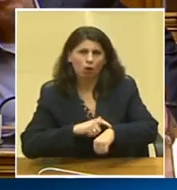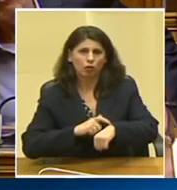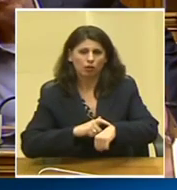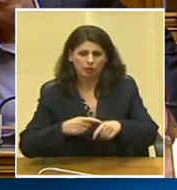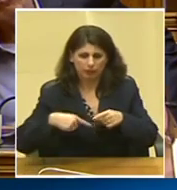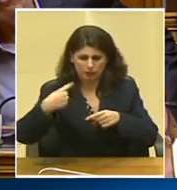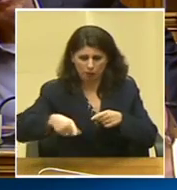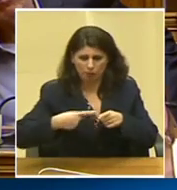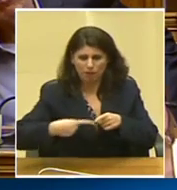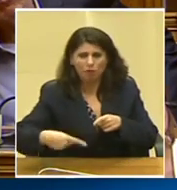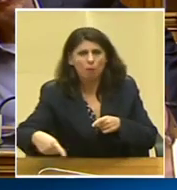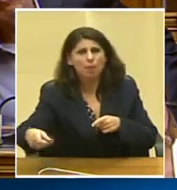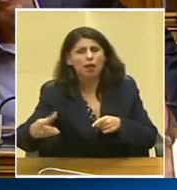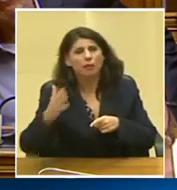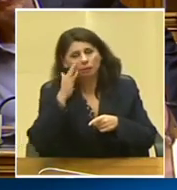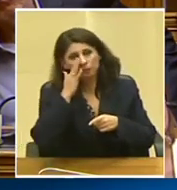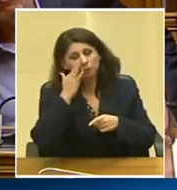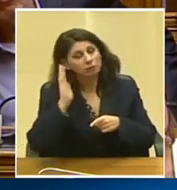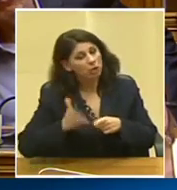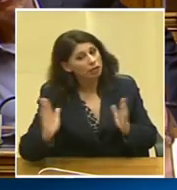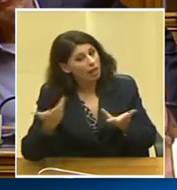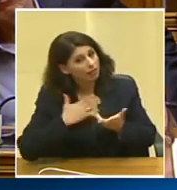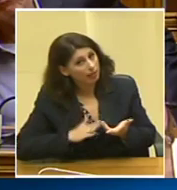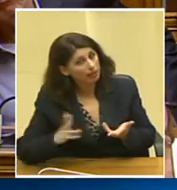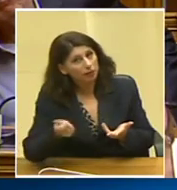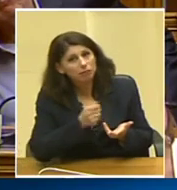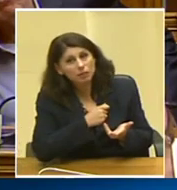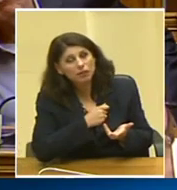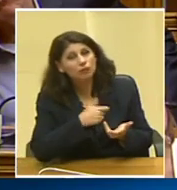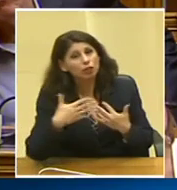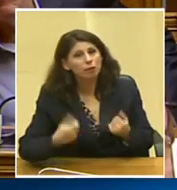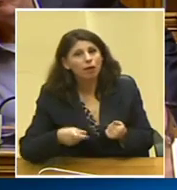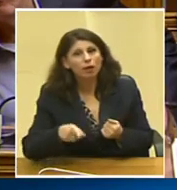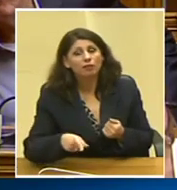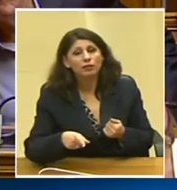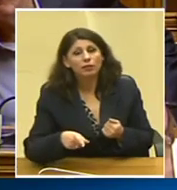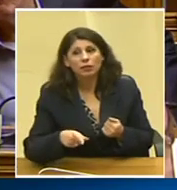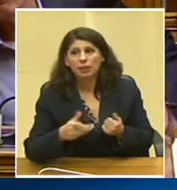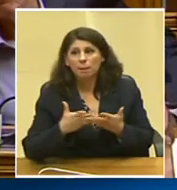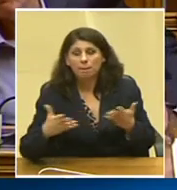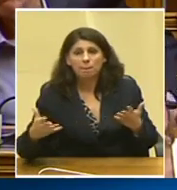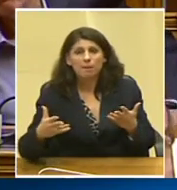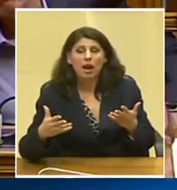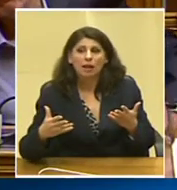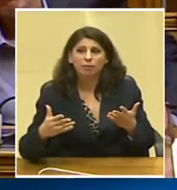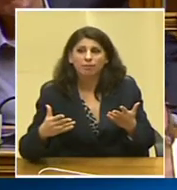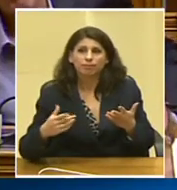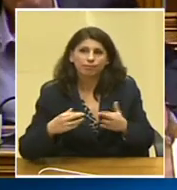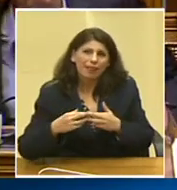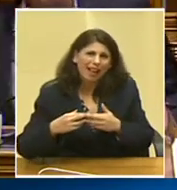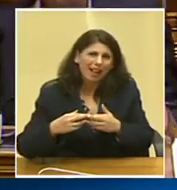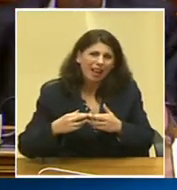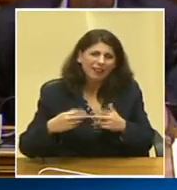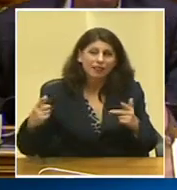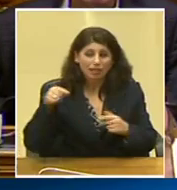επόμενη εβδομάδα κιόλας, μπορείτε, αν θέλετε και αν πιστεύετε ότι υπάρχει τόσο μεγάλη αντίθεση και ότι αυτή η κυβέρνηση δεν έχει την